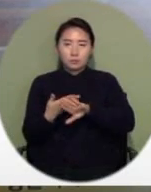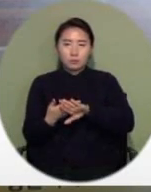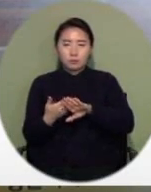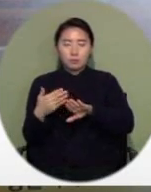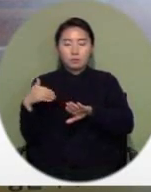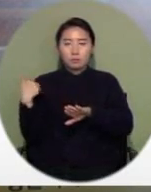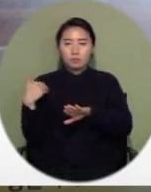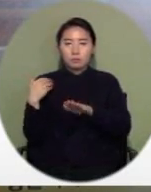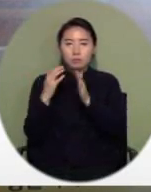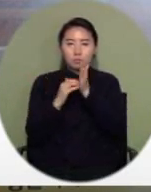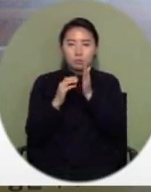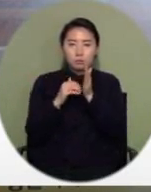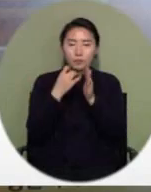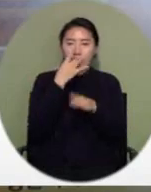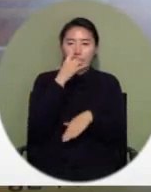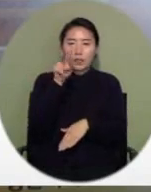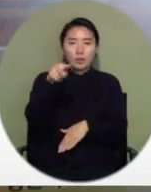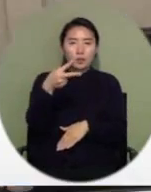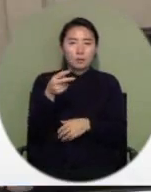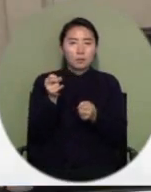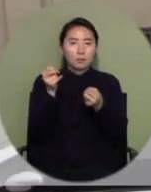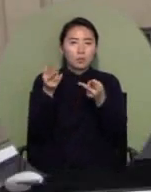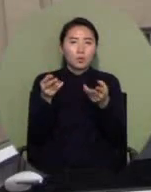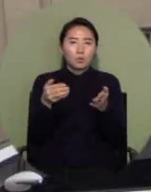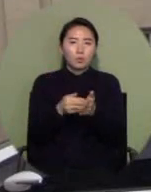쌀을 보내왔습니다. 유현숙 기자입니다.